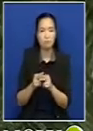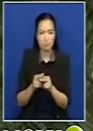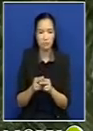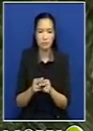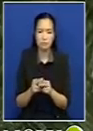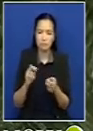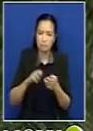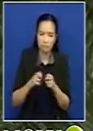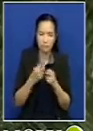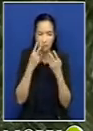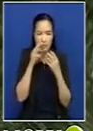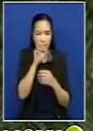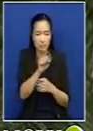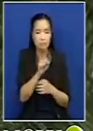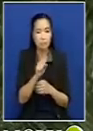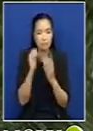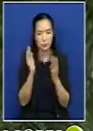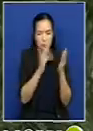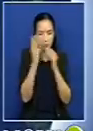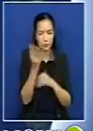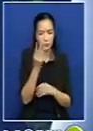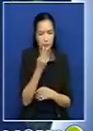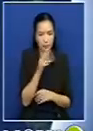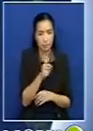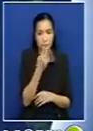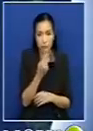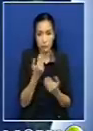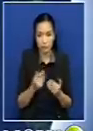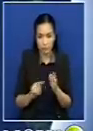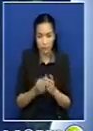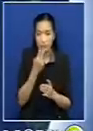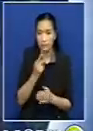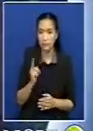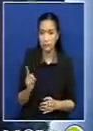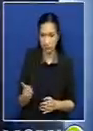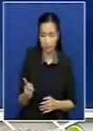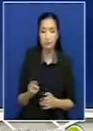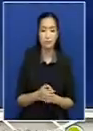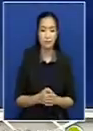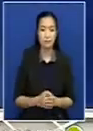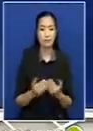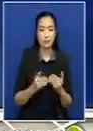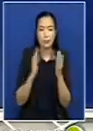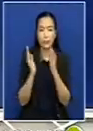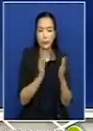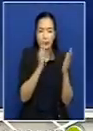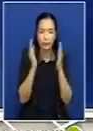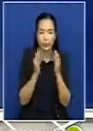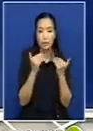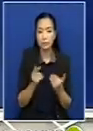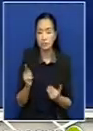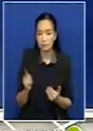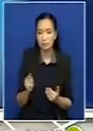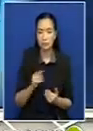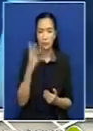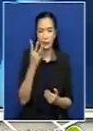านี้ก็จับตากับพายุลูกนี้ครับนับจากนี้ครับยังคงต้องจับตากันอย่างใกล้ชิดครับเพราะว่าพายุลูกนี้นะครับล่าสุดนั้นได้พั